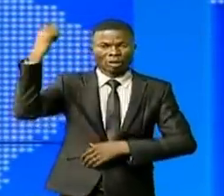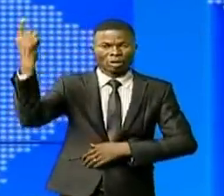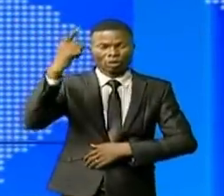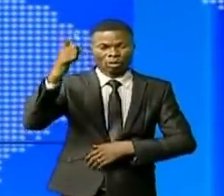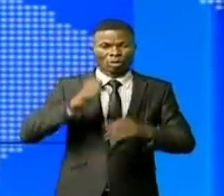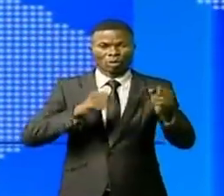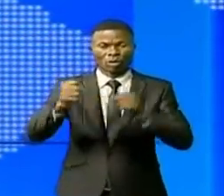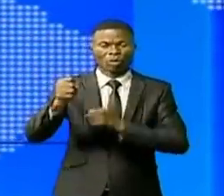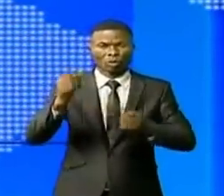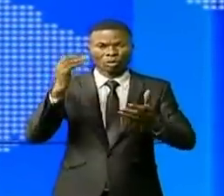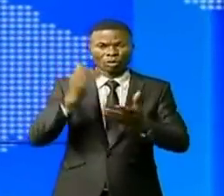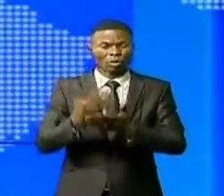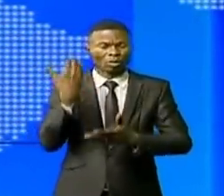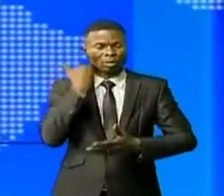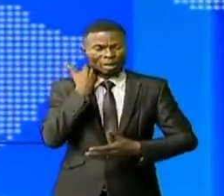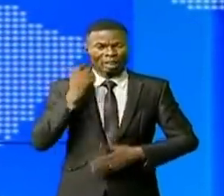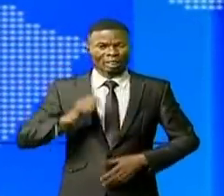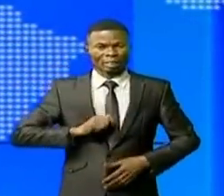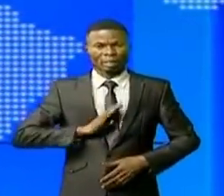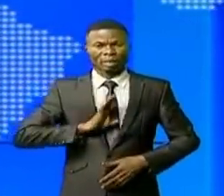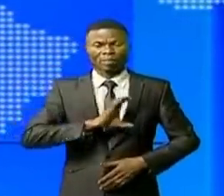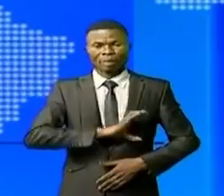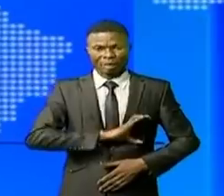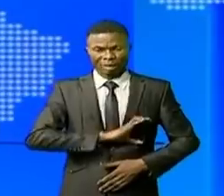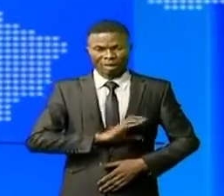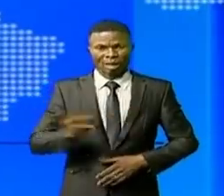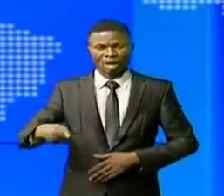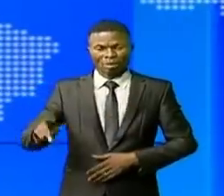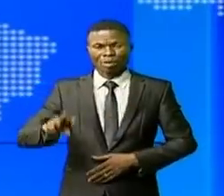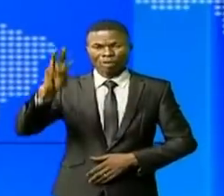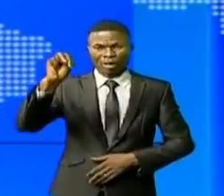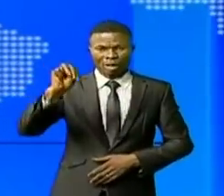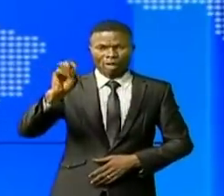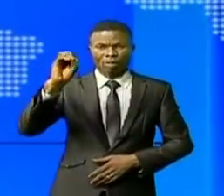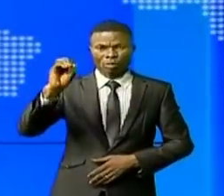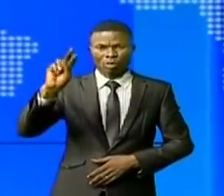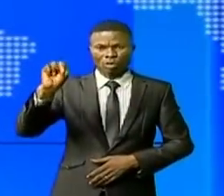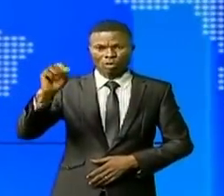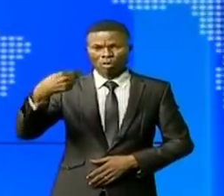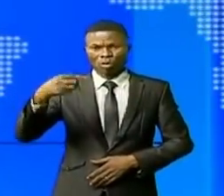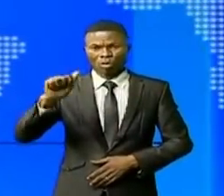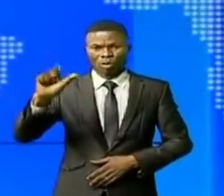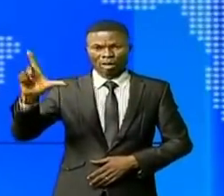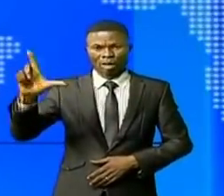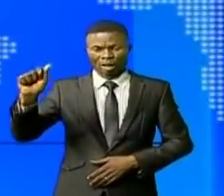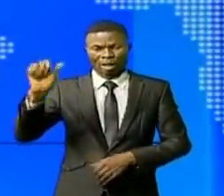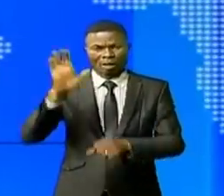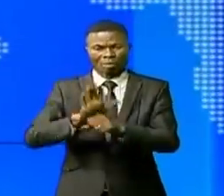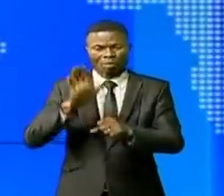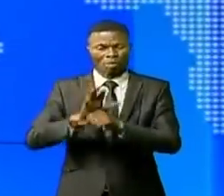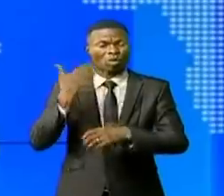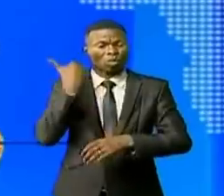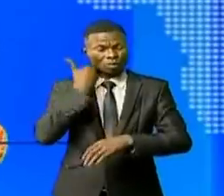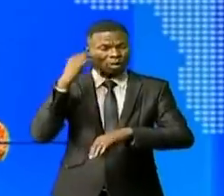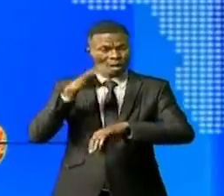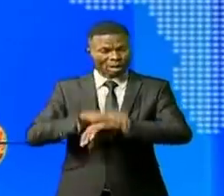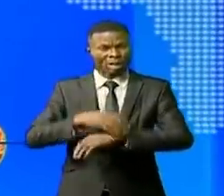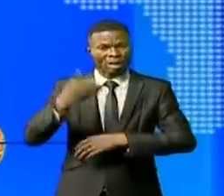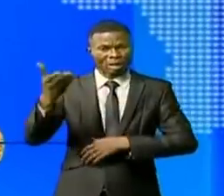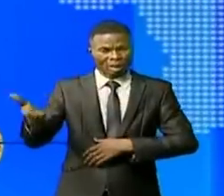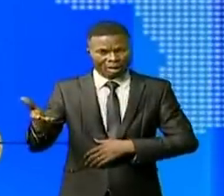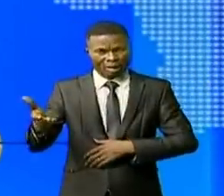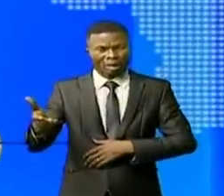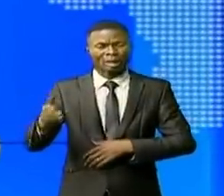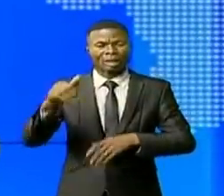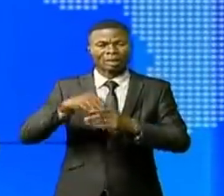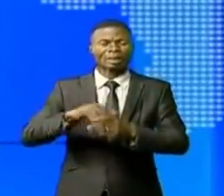lutte contre la tuberculose dans la province de la Mongala, il a été diagnostiqué un taux de prévalence de la tuberculose très